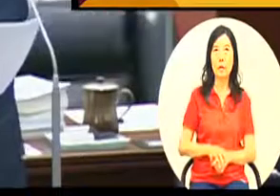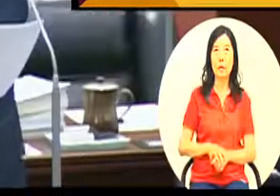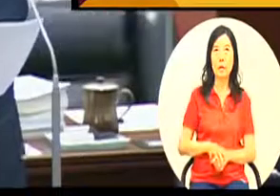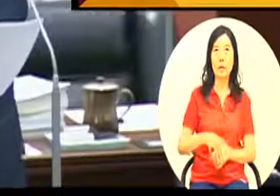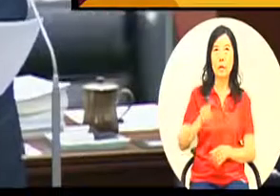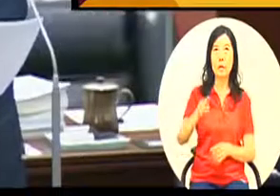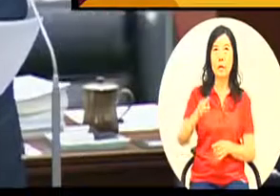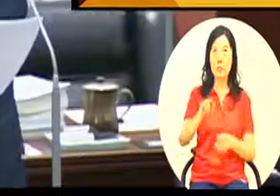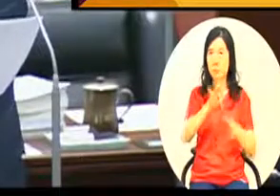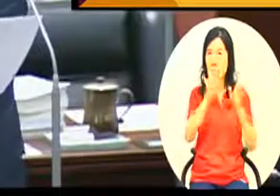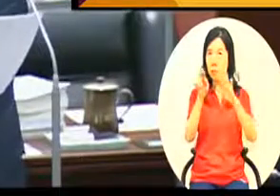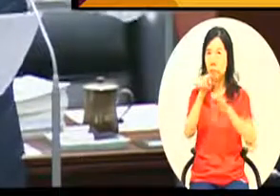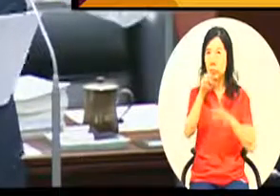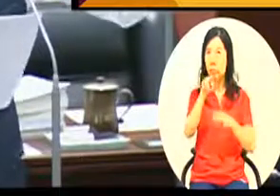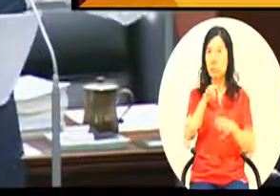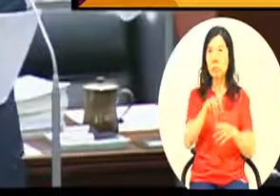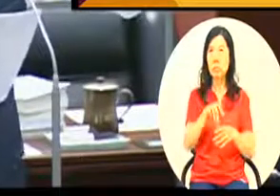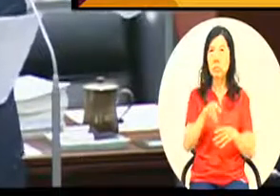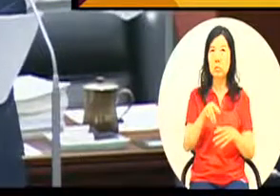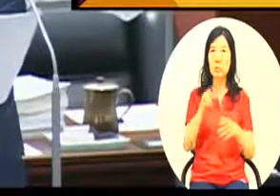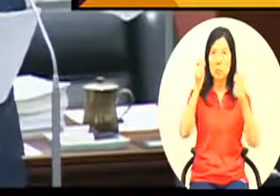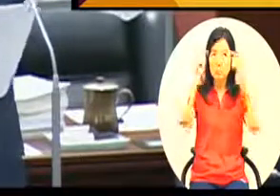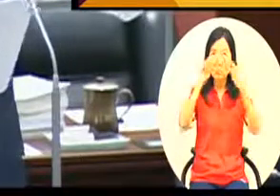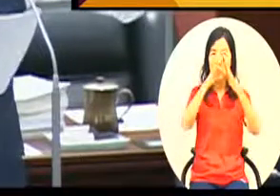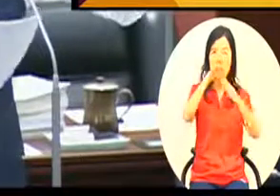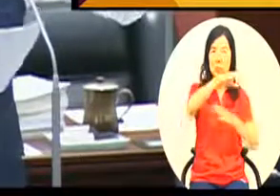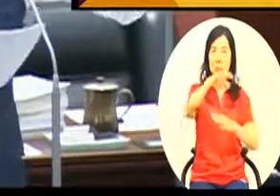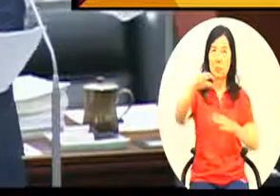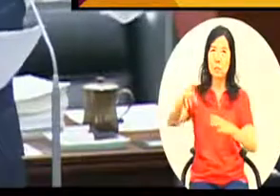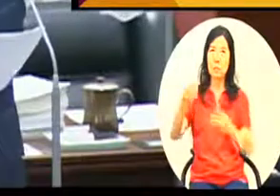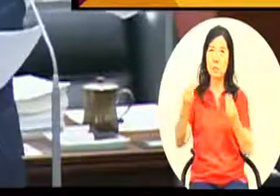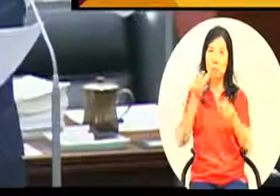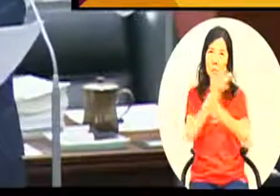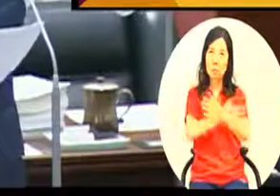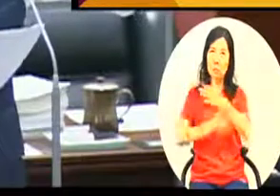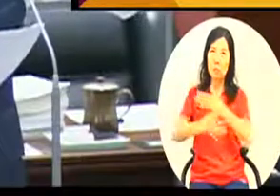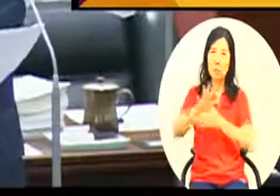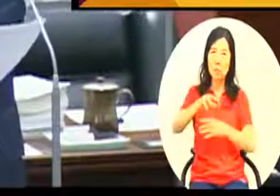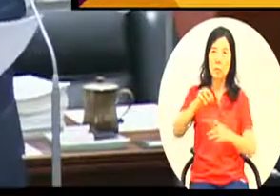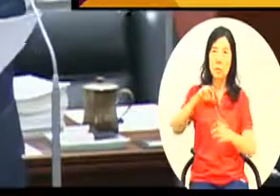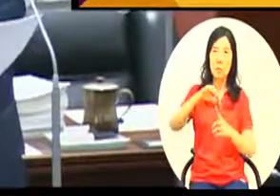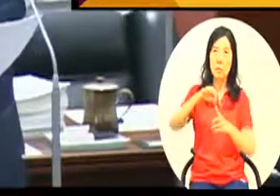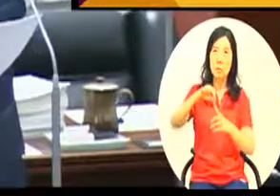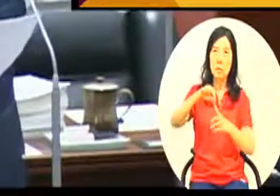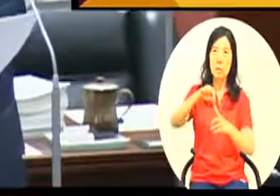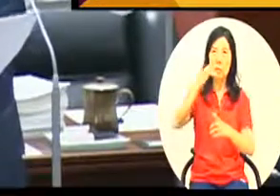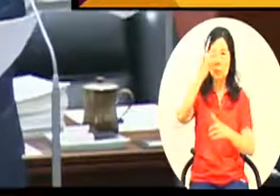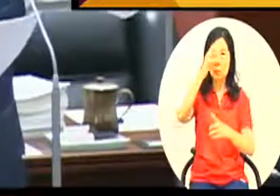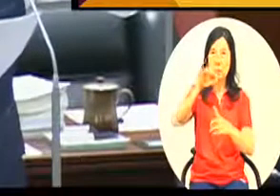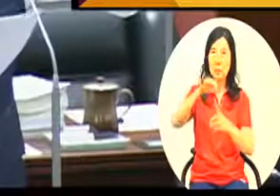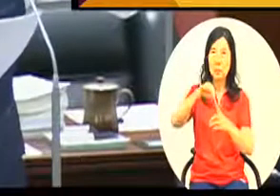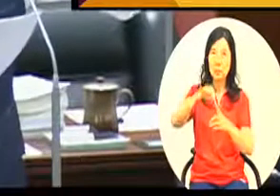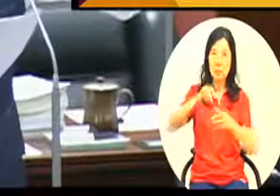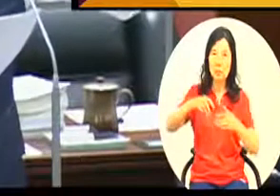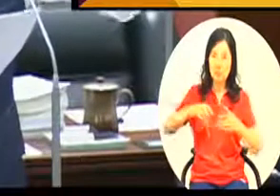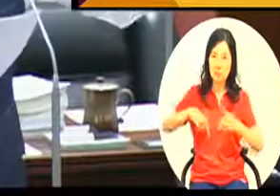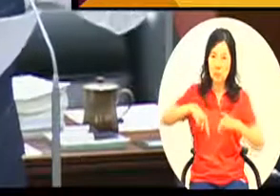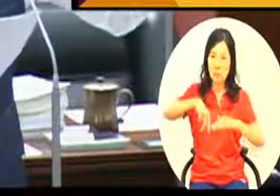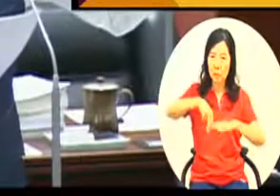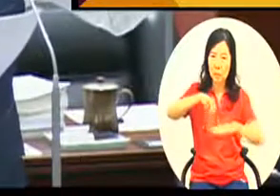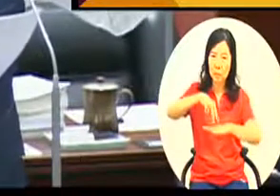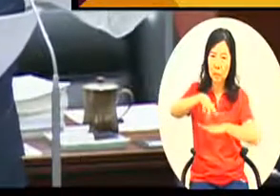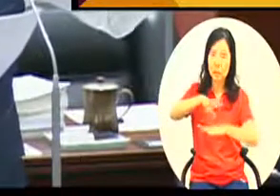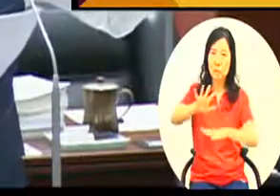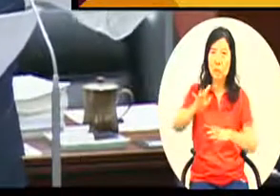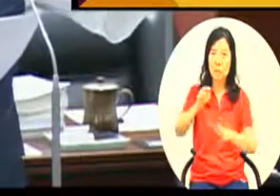是有这些状况。我们的高雄市的各地方无障碍候车亭这边，大家可以看到，人行道、候车亭、路面都有落